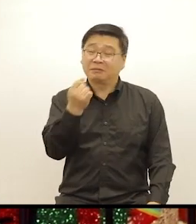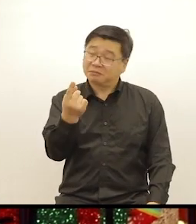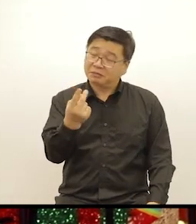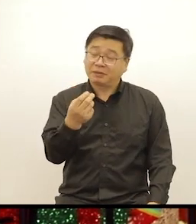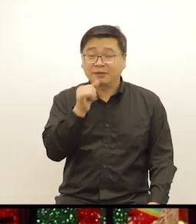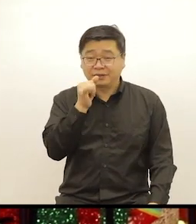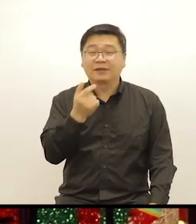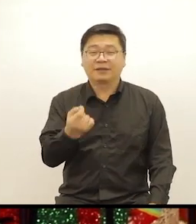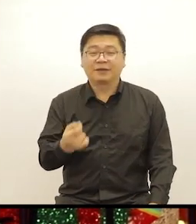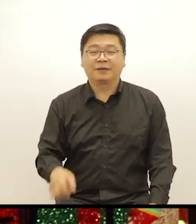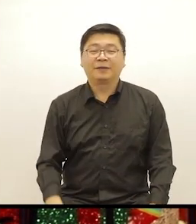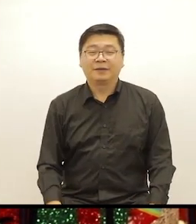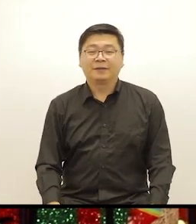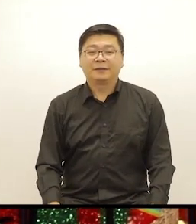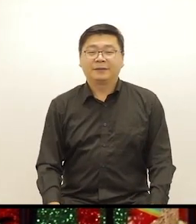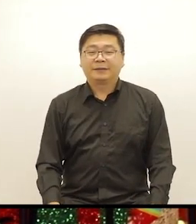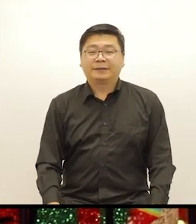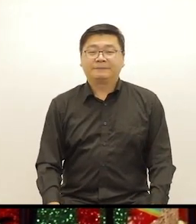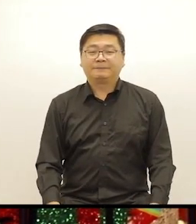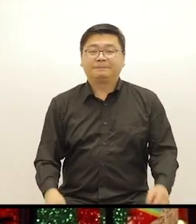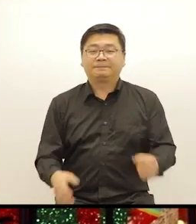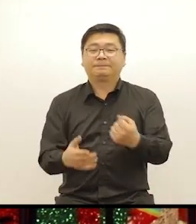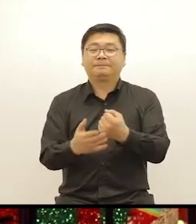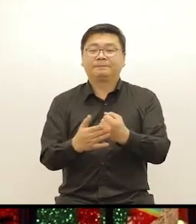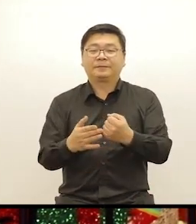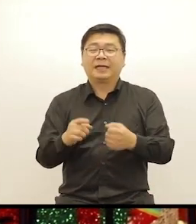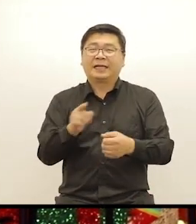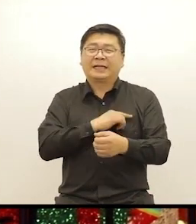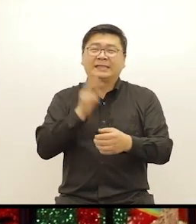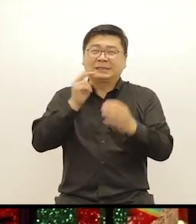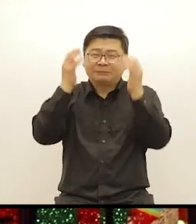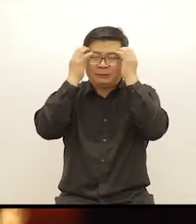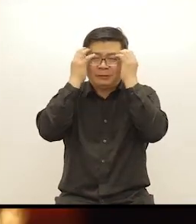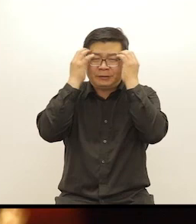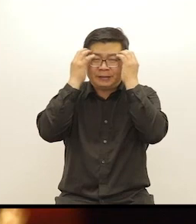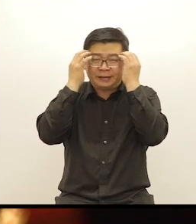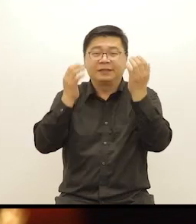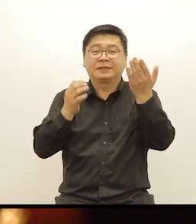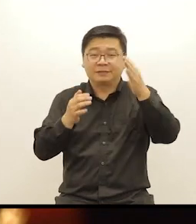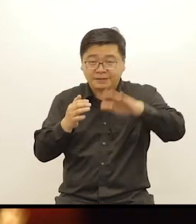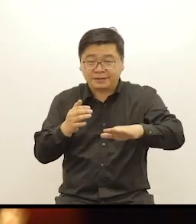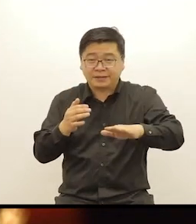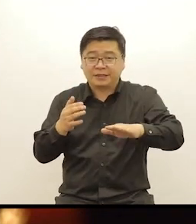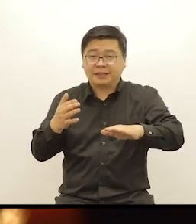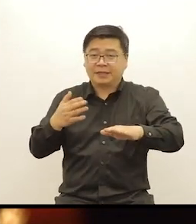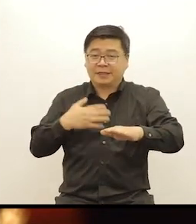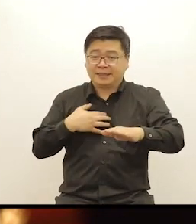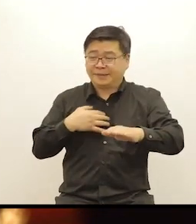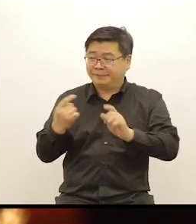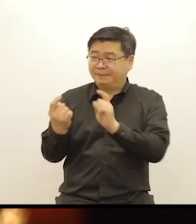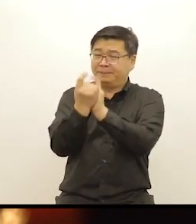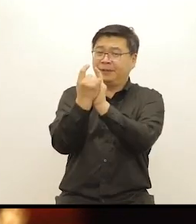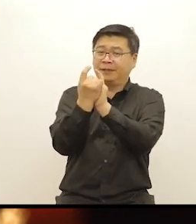자랑스러운 적이 한두 번씩 있었던 것 같아요. 그러면서 최악의 고난도